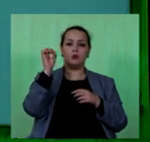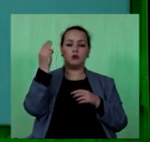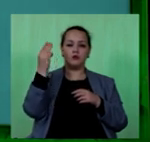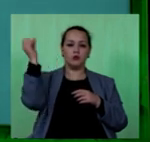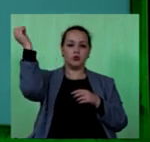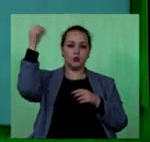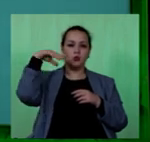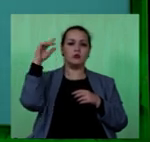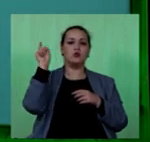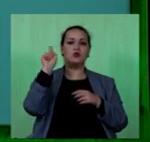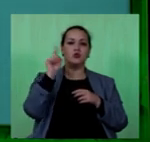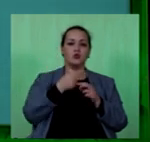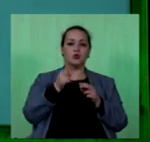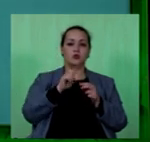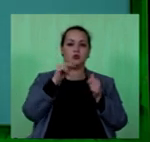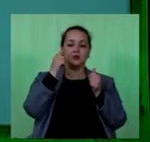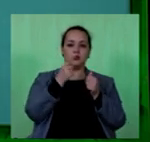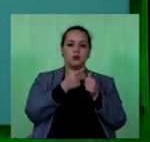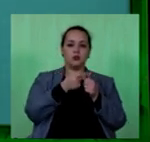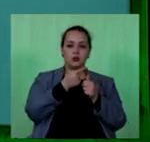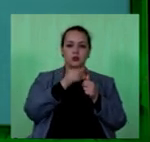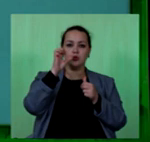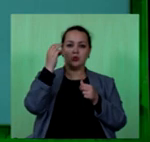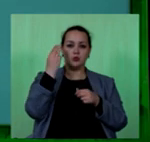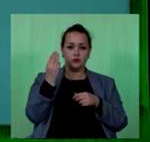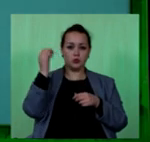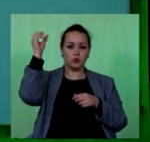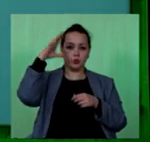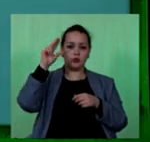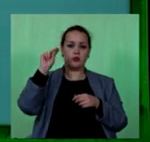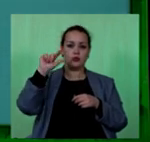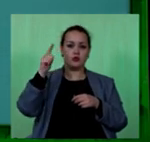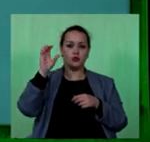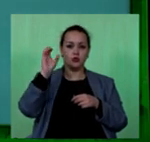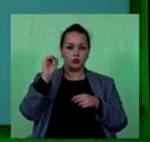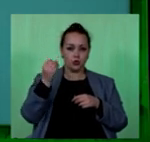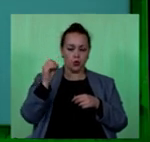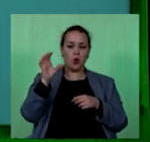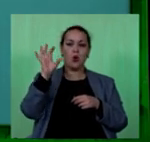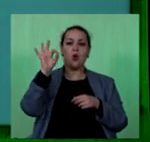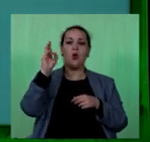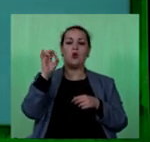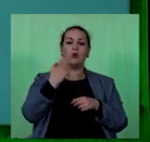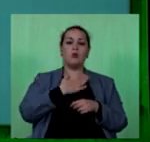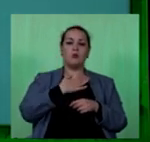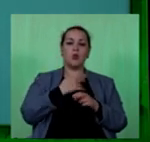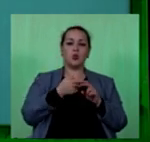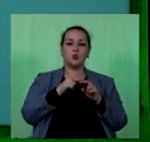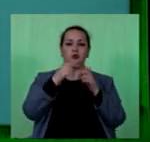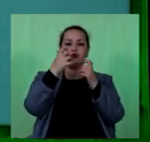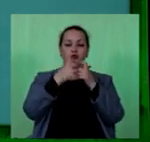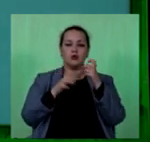солнце это имя существительное солнце чью оно моё существительное солнце среднего рода